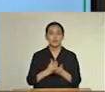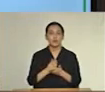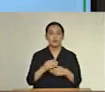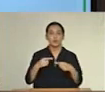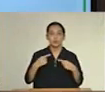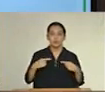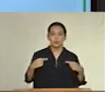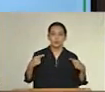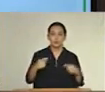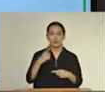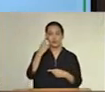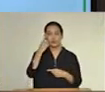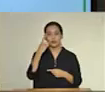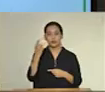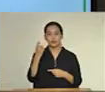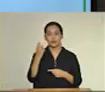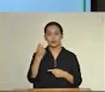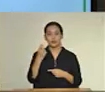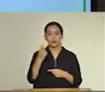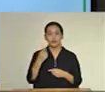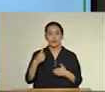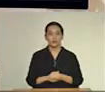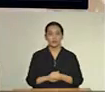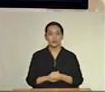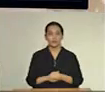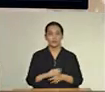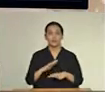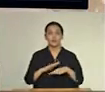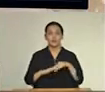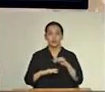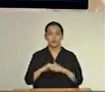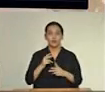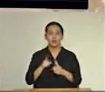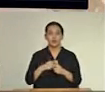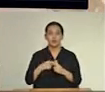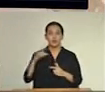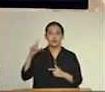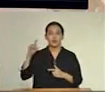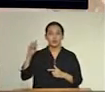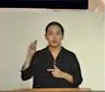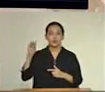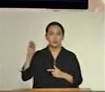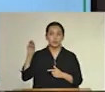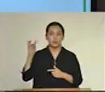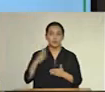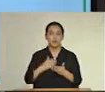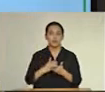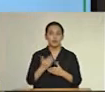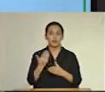xil ma'lumotlarni bizga qoldirib ketganlar. Tajriba yoki eksperimental usuli orqali